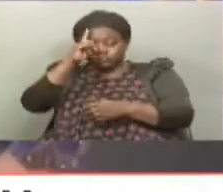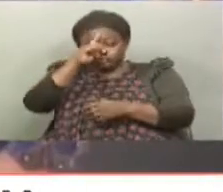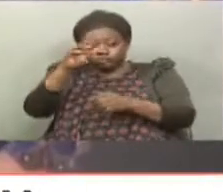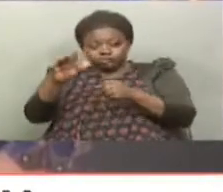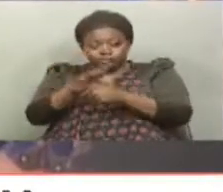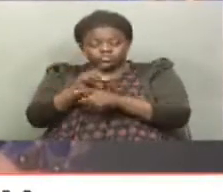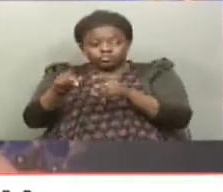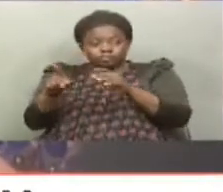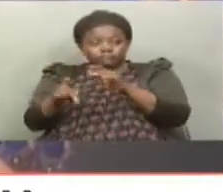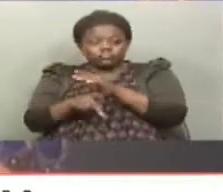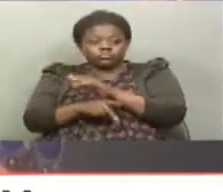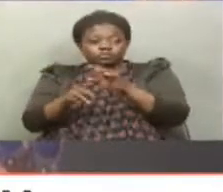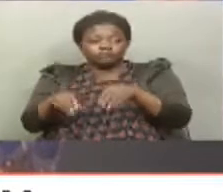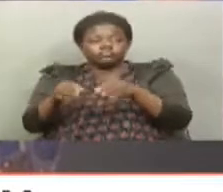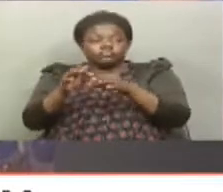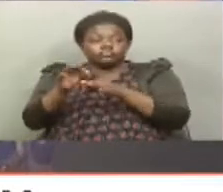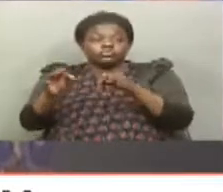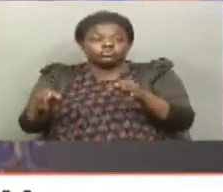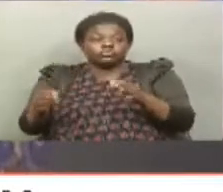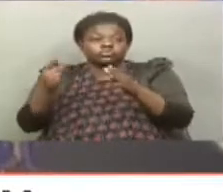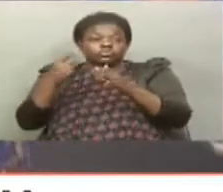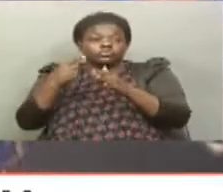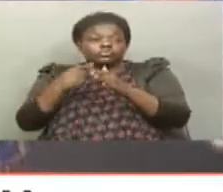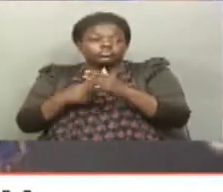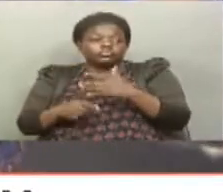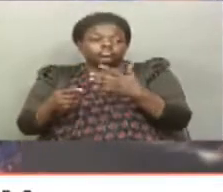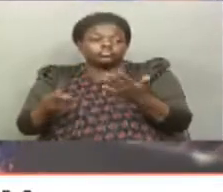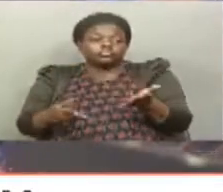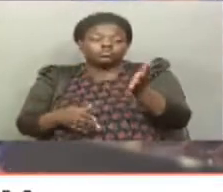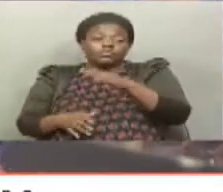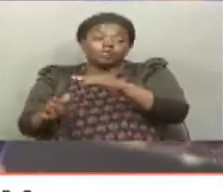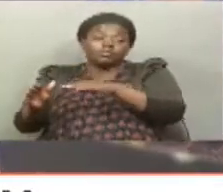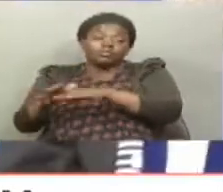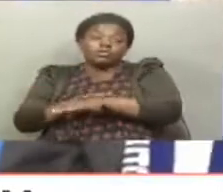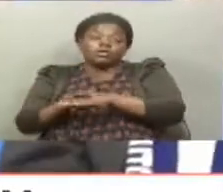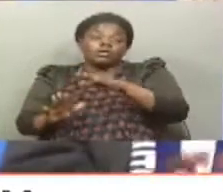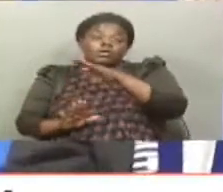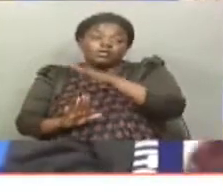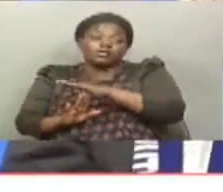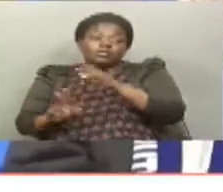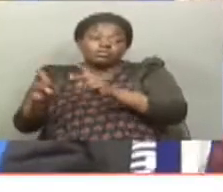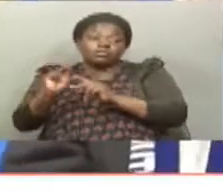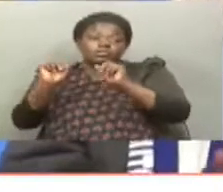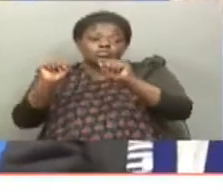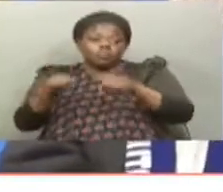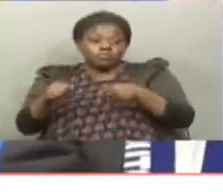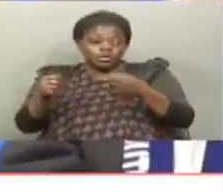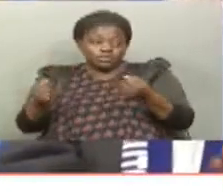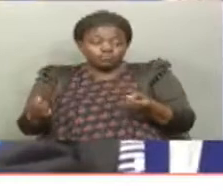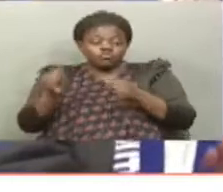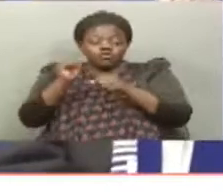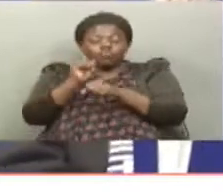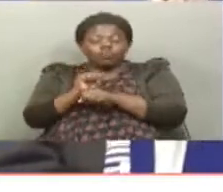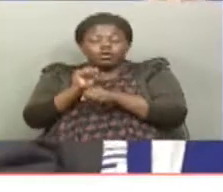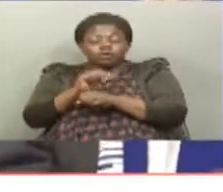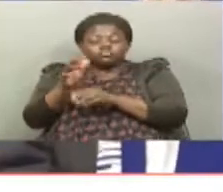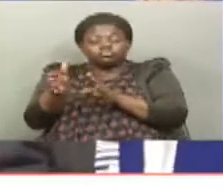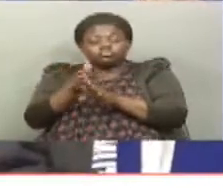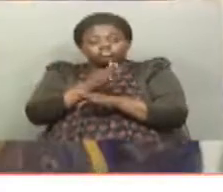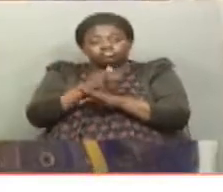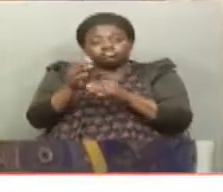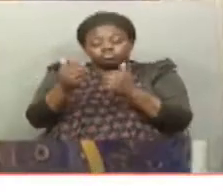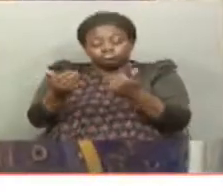kwa katikile vilavo. Katikile ategeza nti kusubole okuza Buganda kuntiko. Haba ntubateke duo kuvela wakozi. Nga wala ambika na